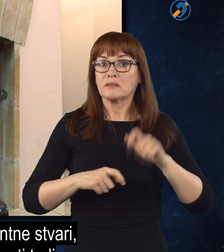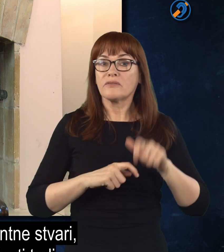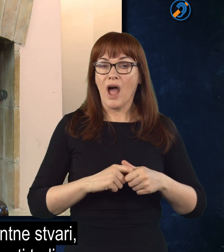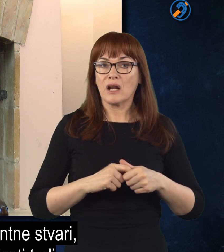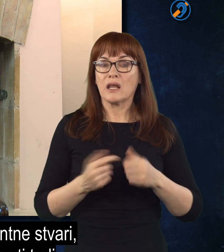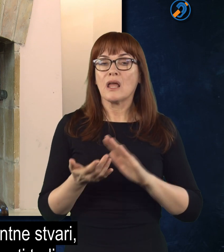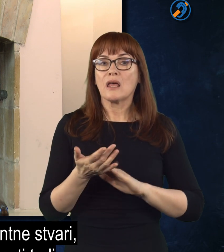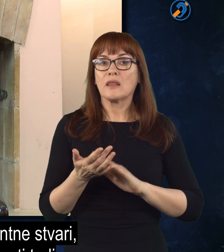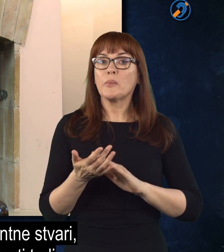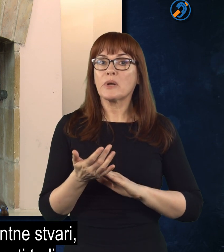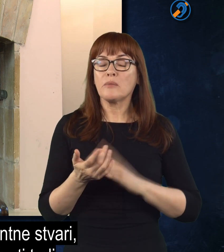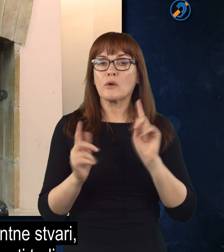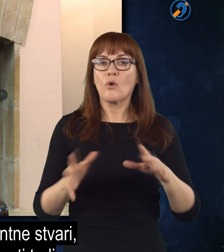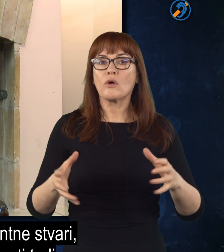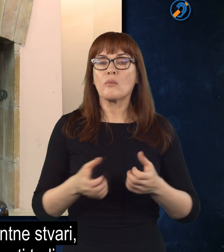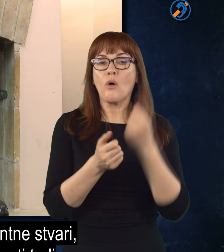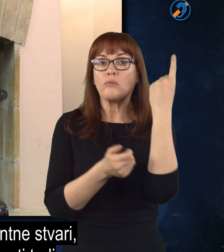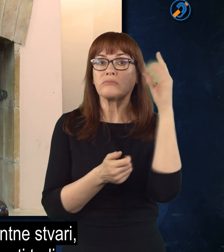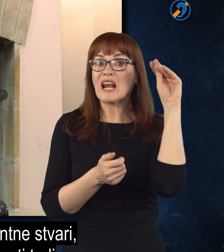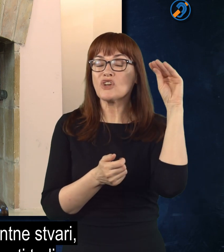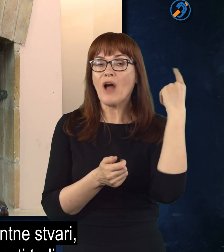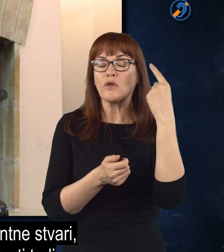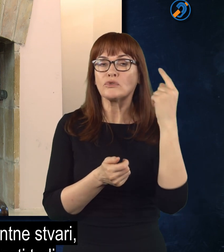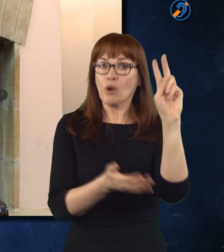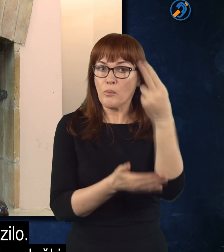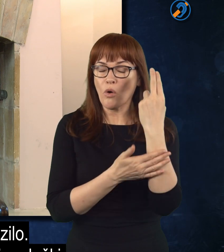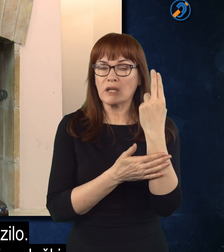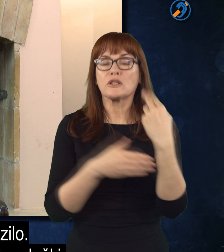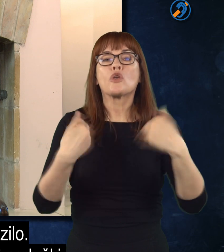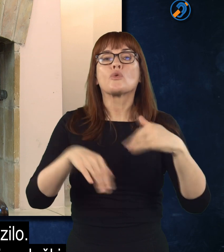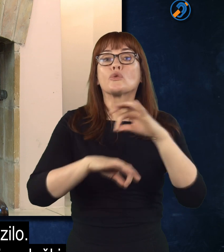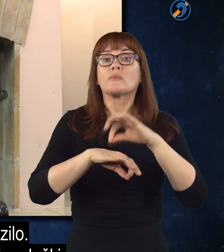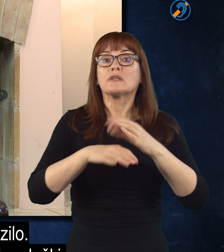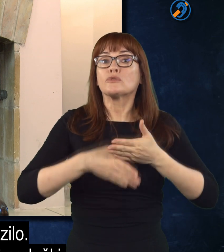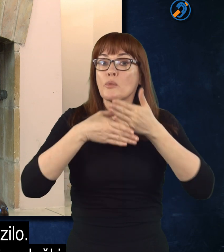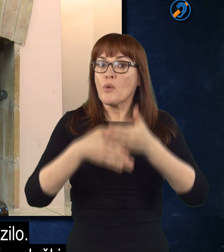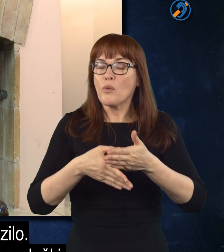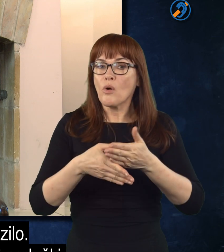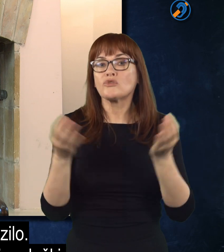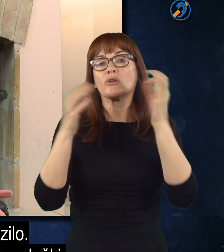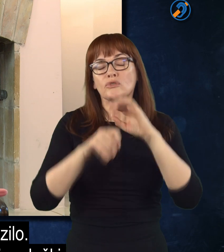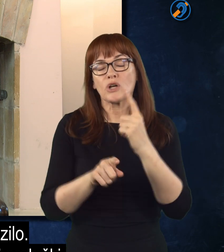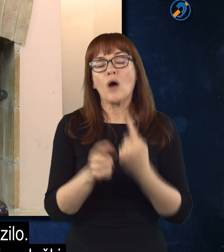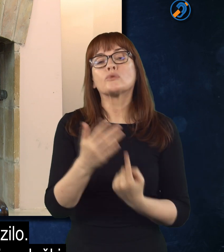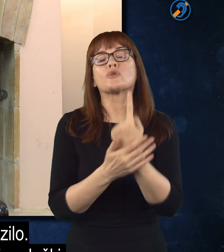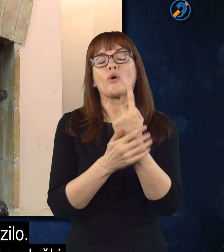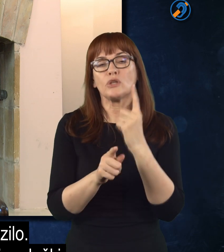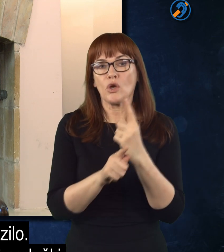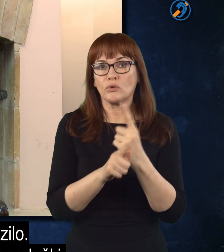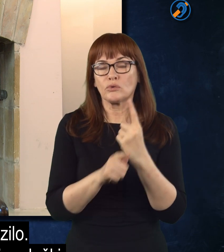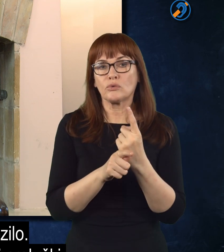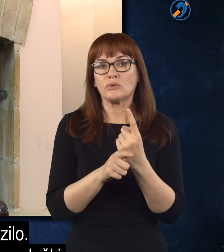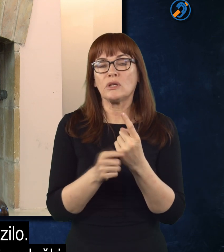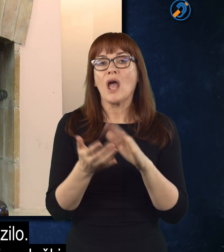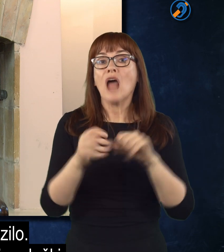stvari. Recimo, bodisi, da moramo reševalno vozilo poklicati, nujno medicinsko pomoč, da žal se zgodijo